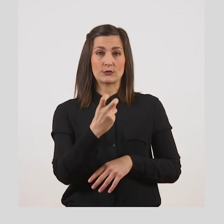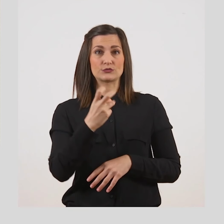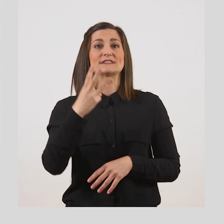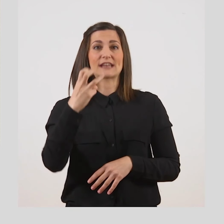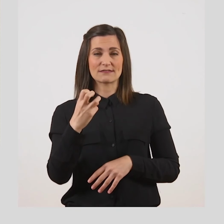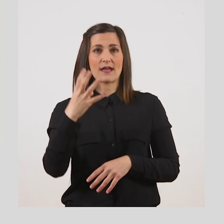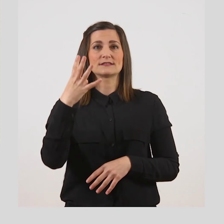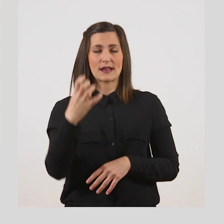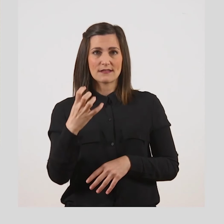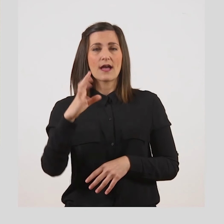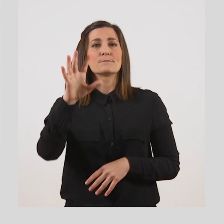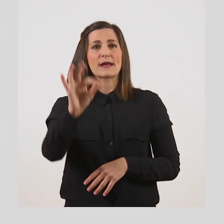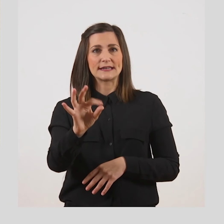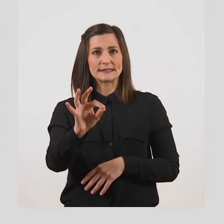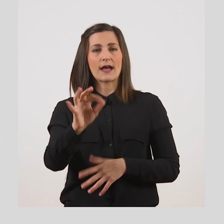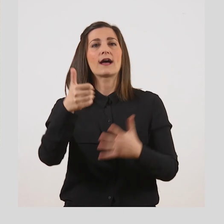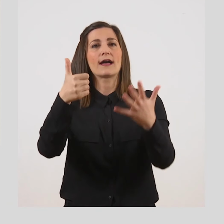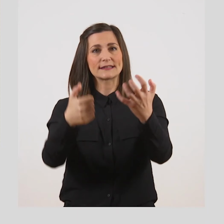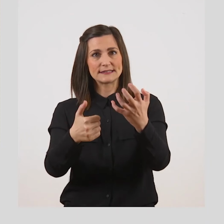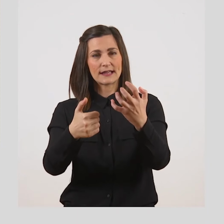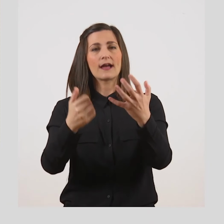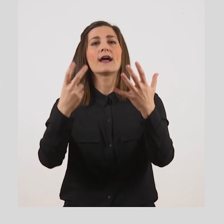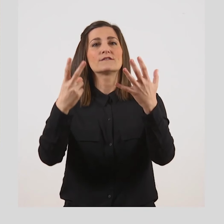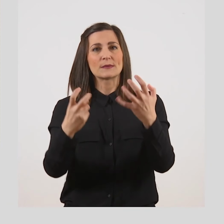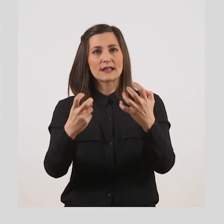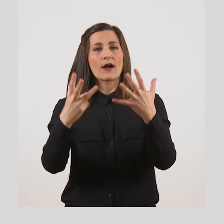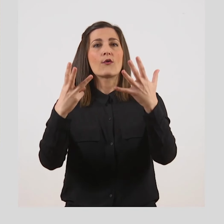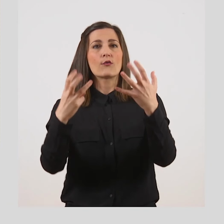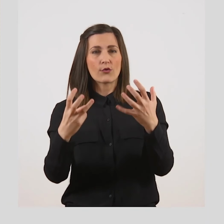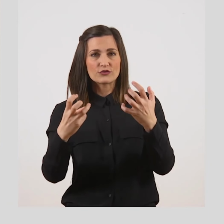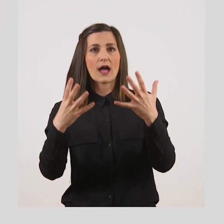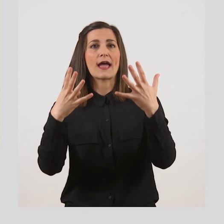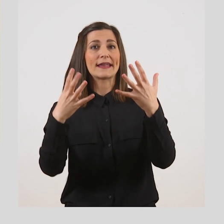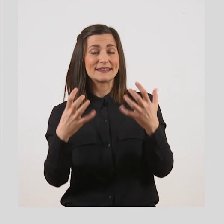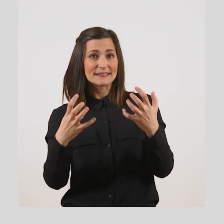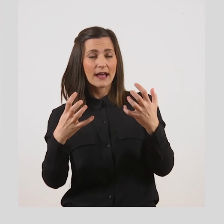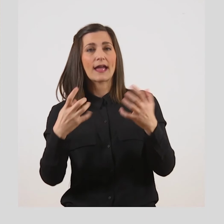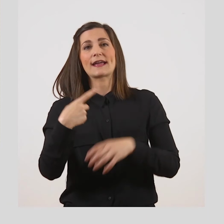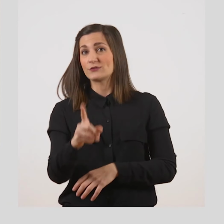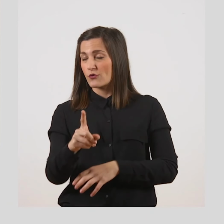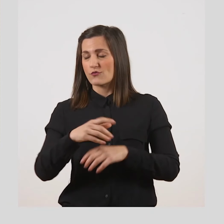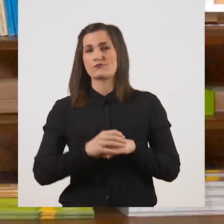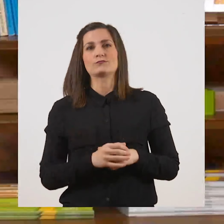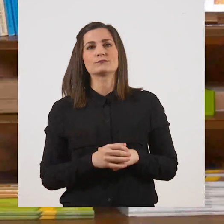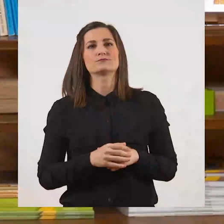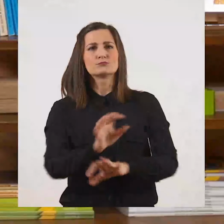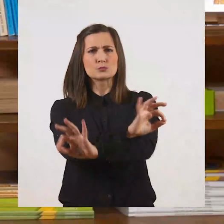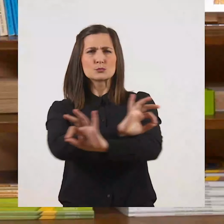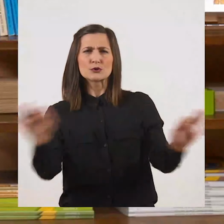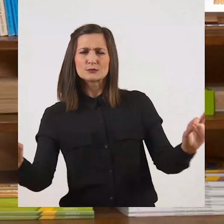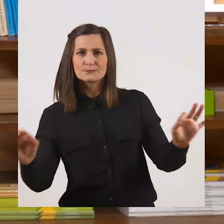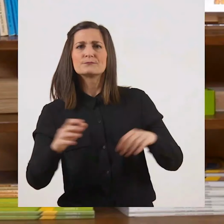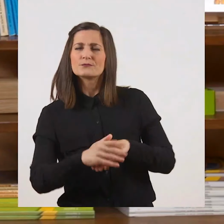20, 30, 40, 50, 60, 70, 80, 90, 100. Πάρα πολύ